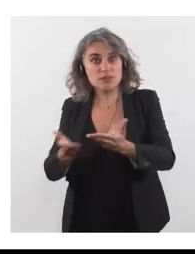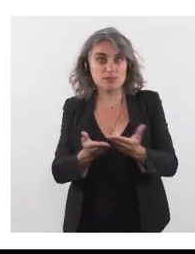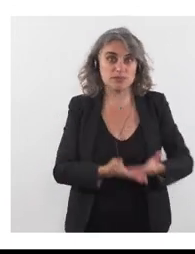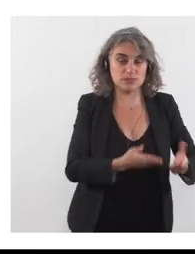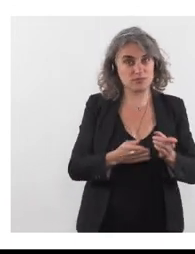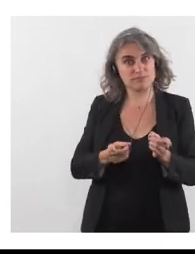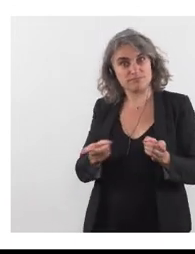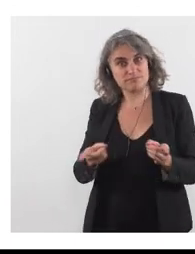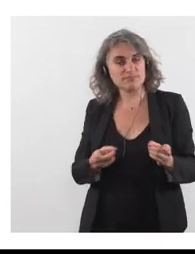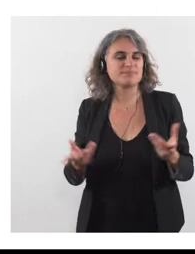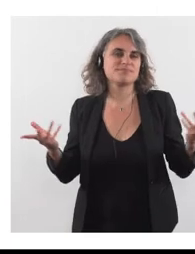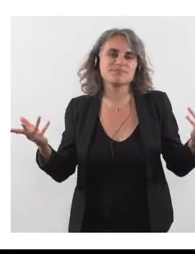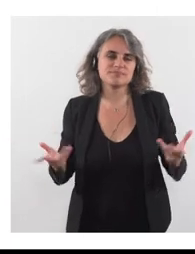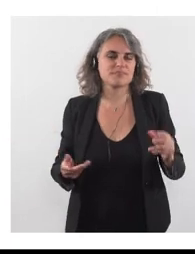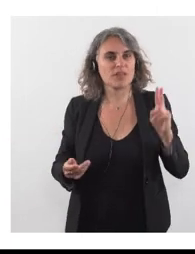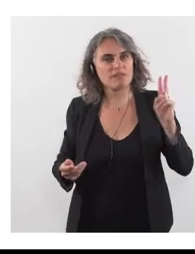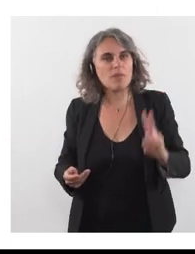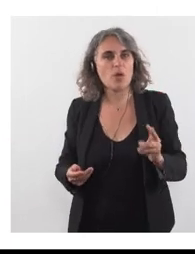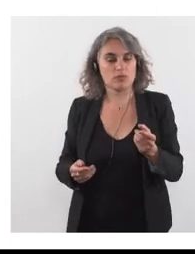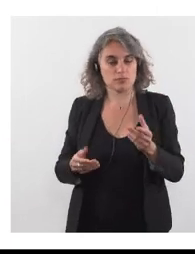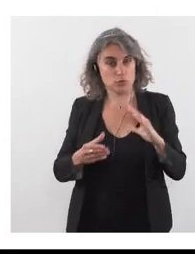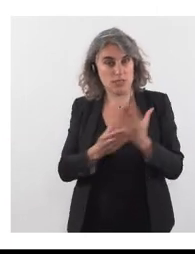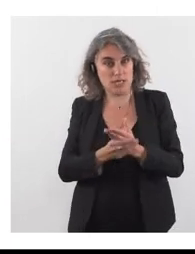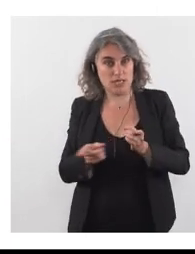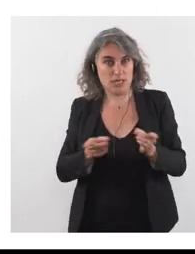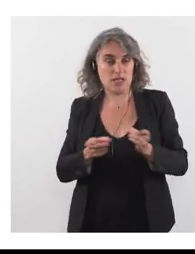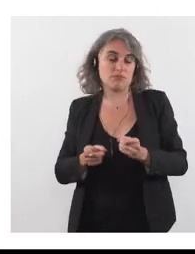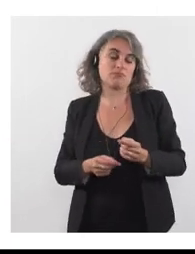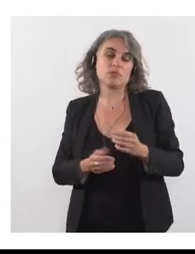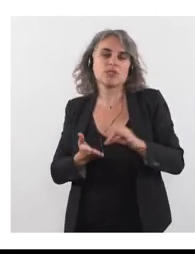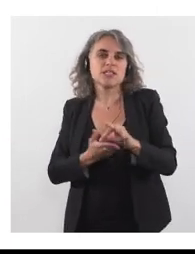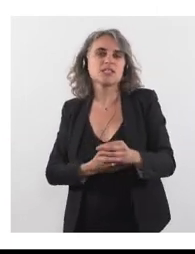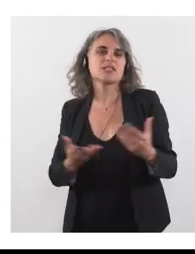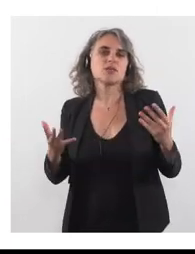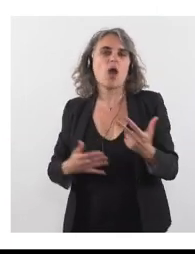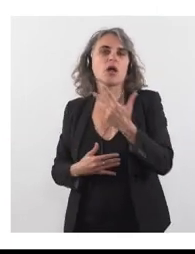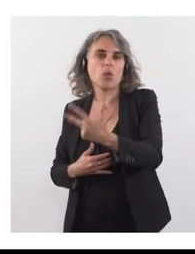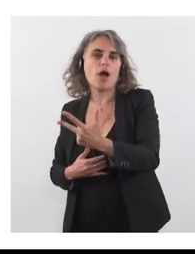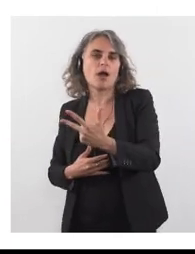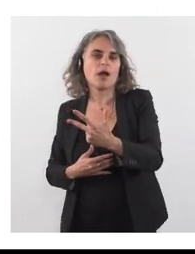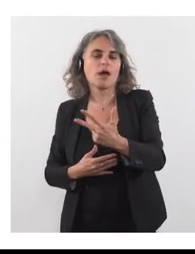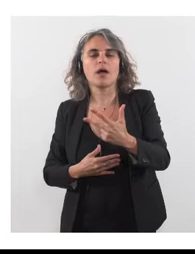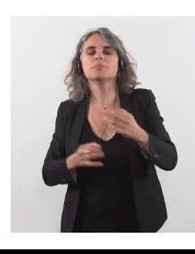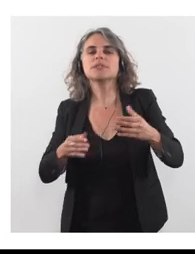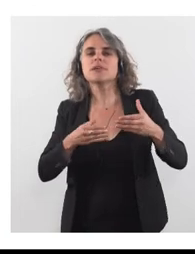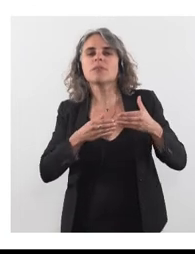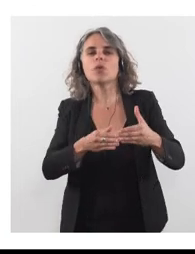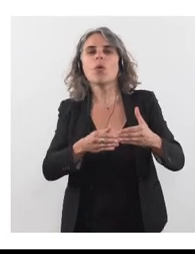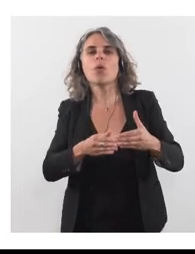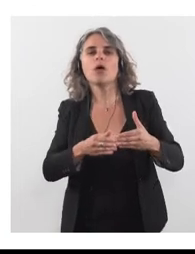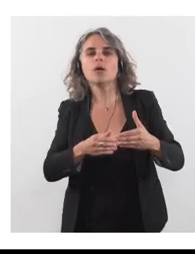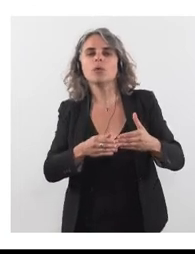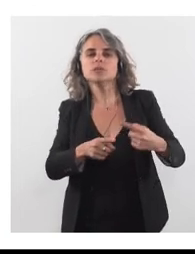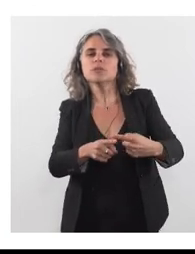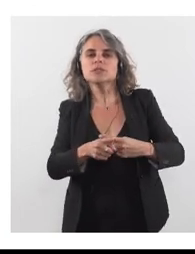des dossiers sur lesquels on a une stratégie du trois mâts, c'est-à-dire qu'on déploie nos voiles et on va et on